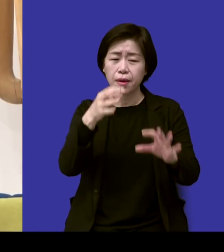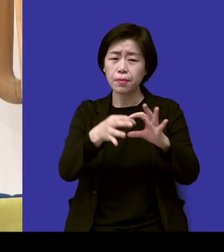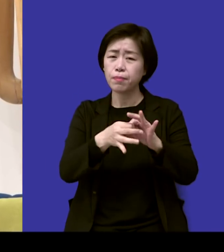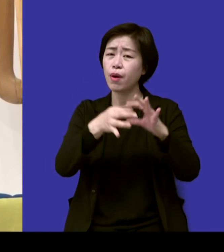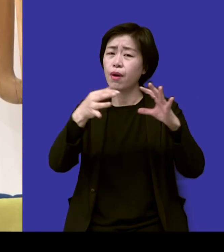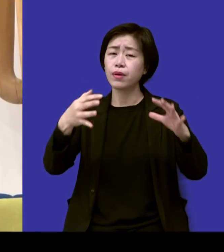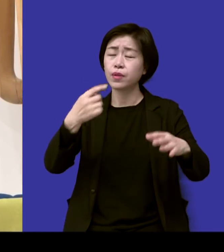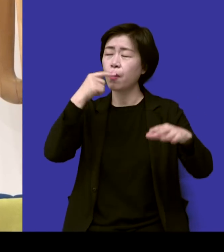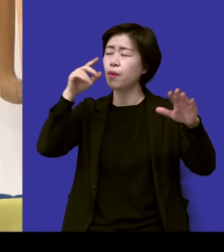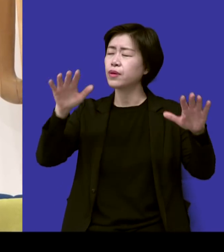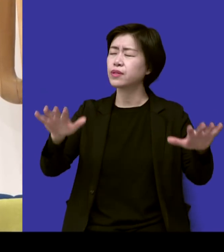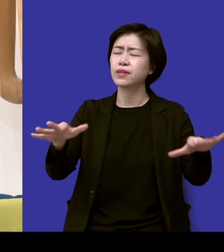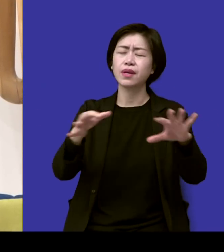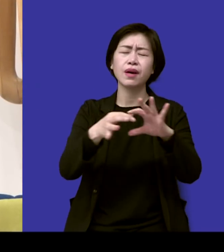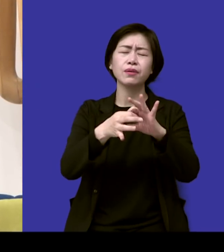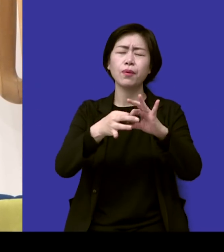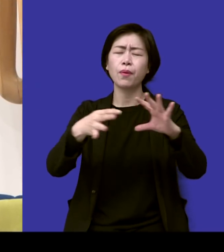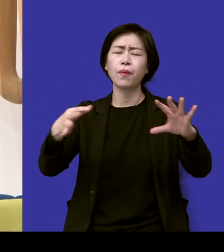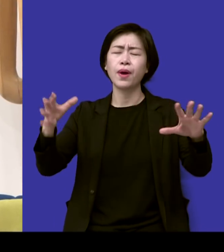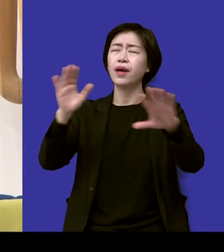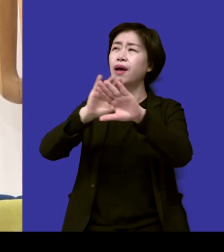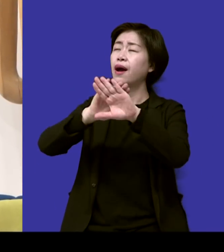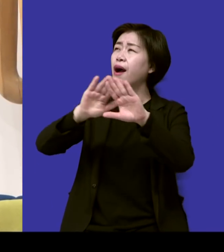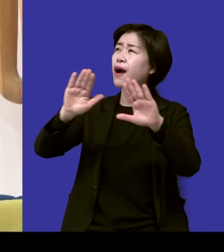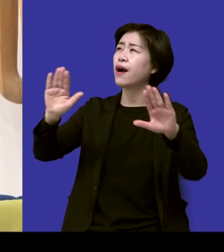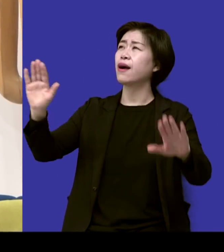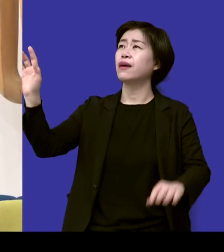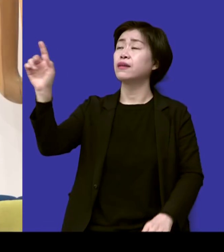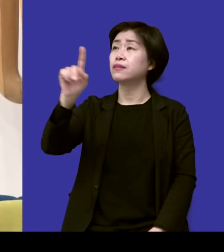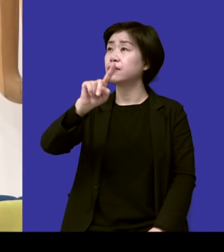죽음도 생명도 천사도